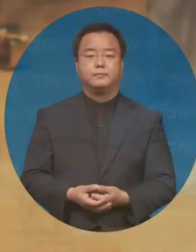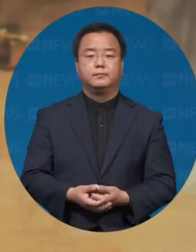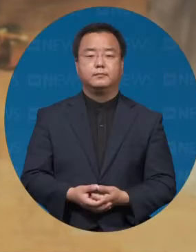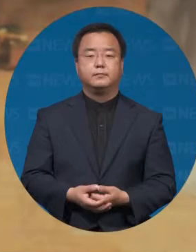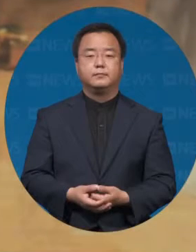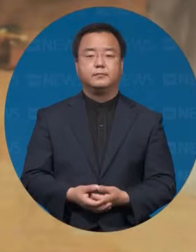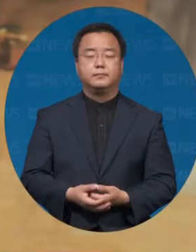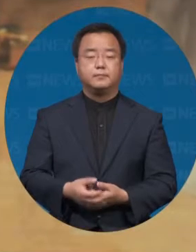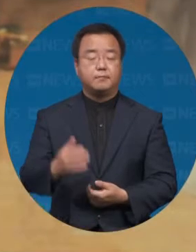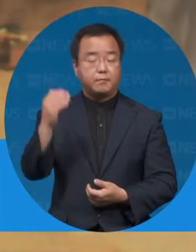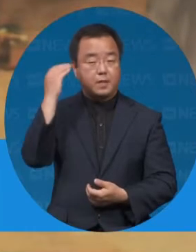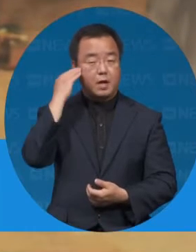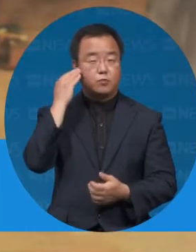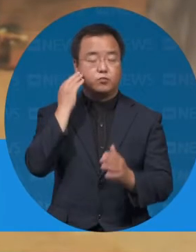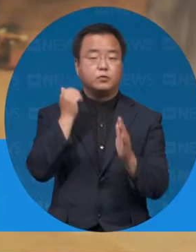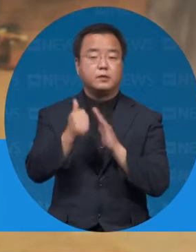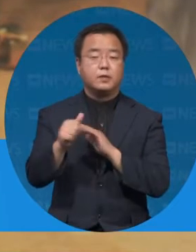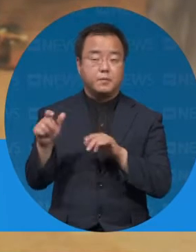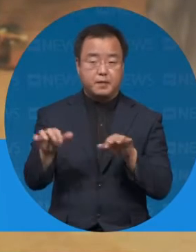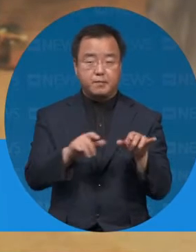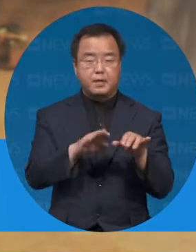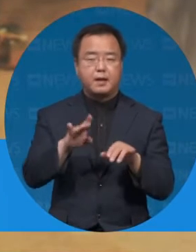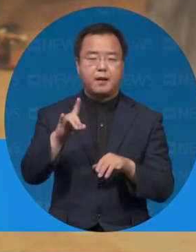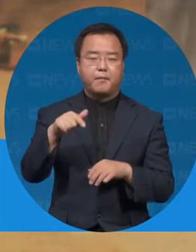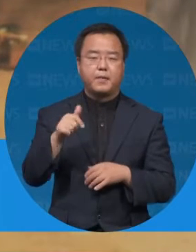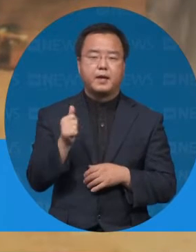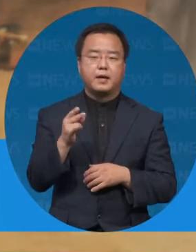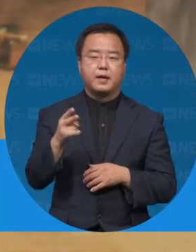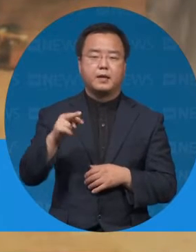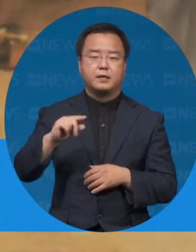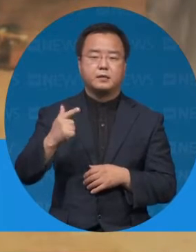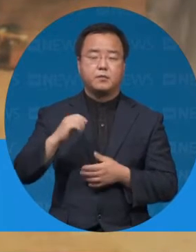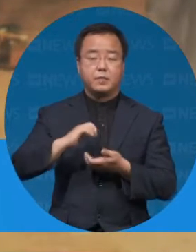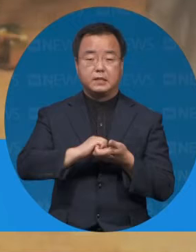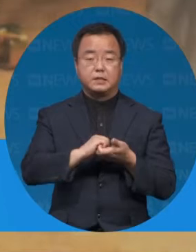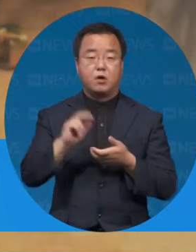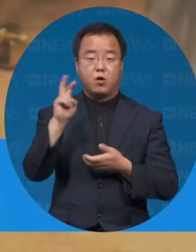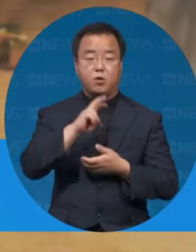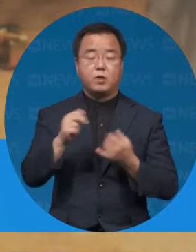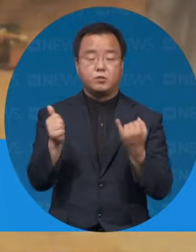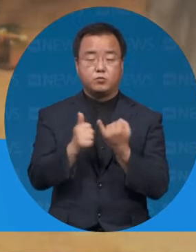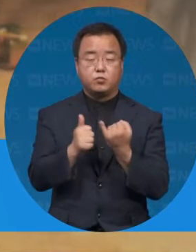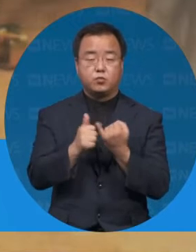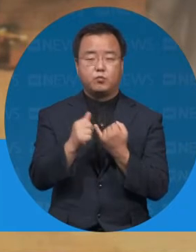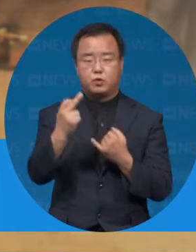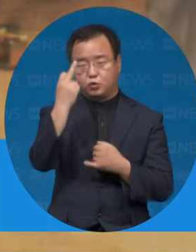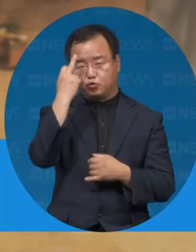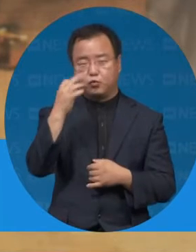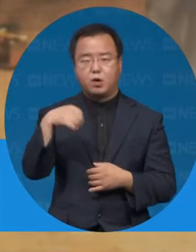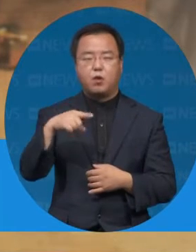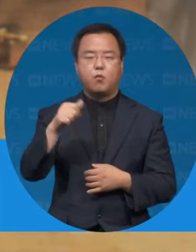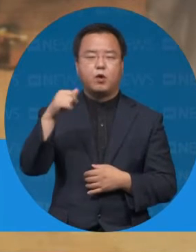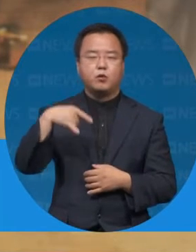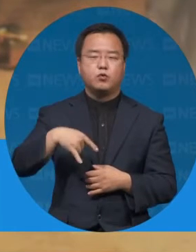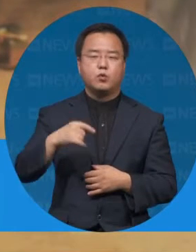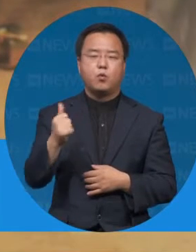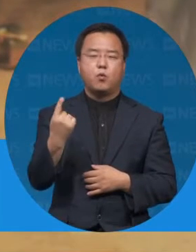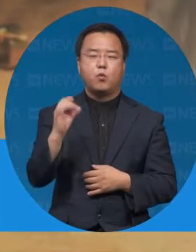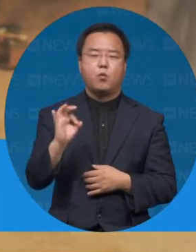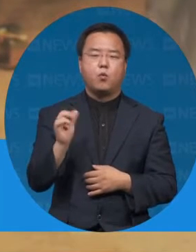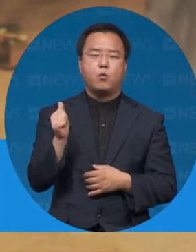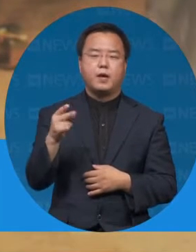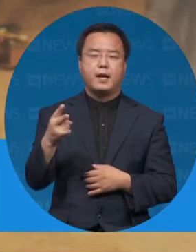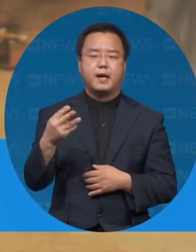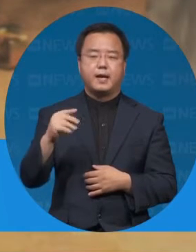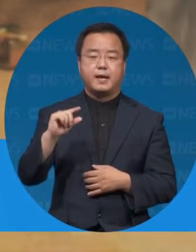한국을 대표하는 피아니스트 백혜선과 세계적인 성악가 부부 최원휘, 홍혜란이 가곡 무대에서 만났습니다.